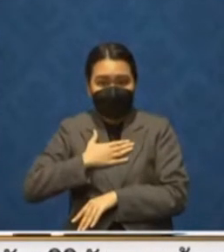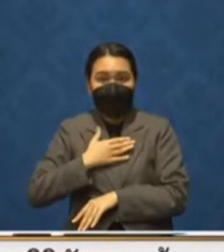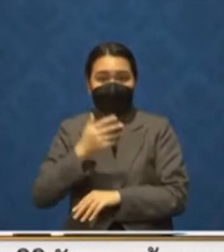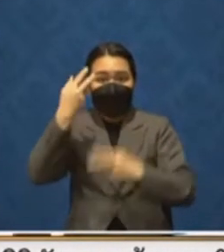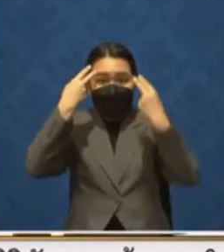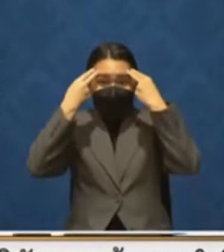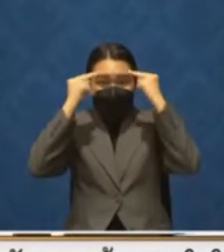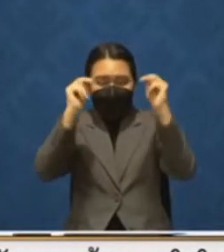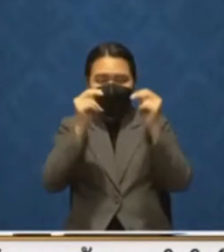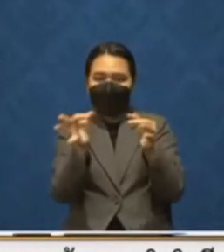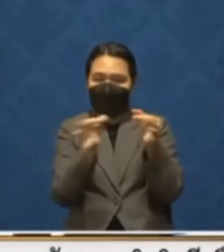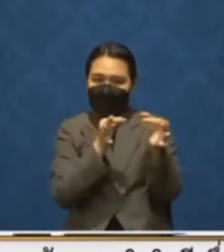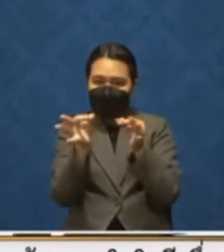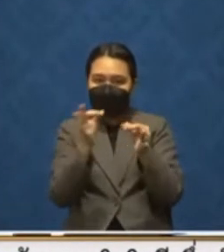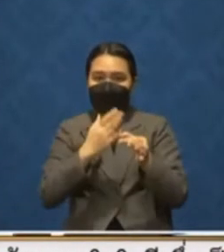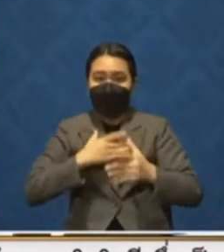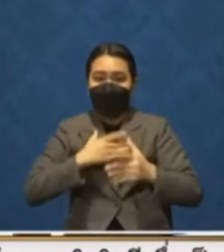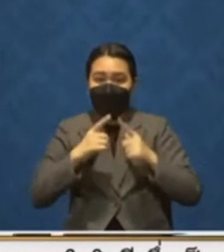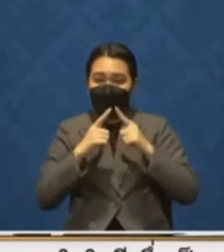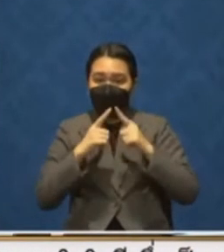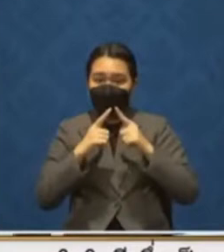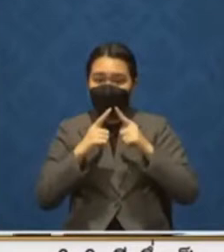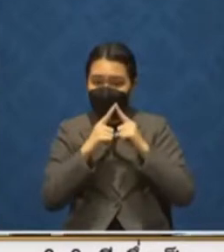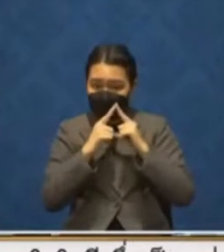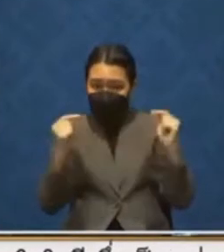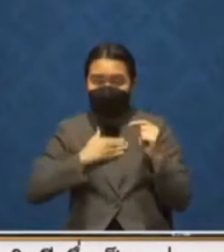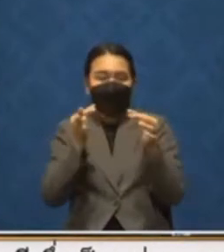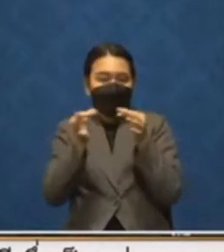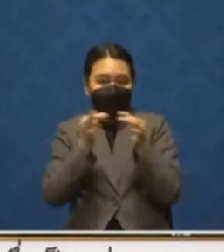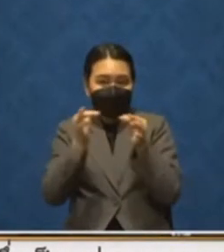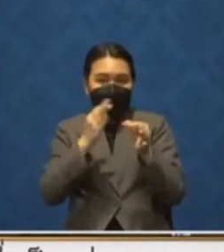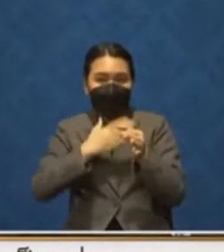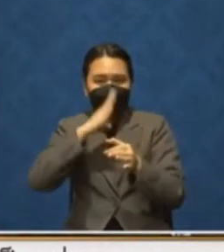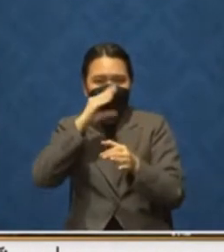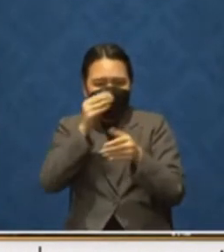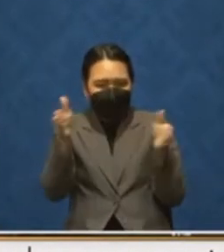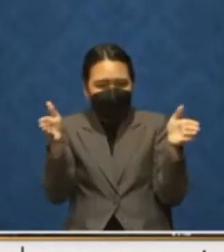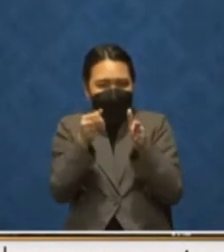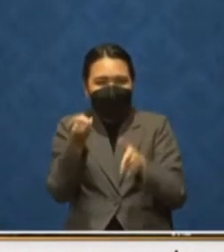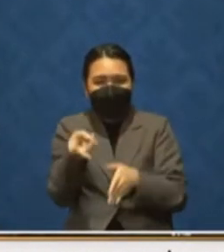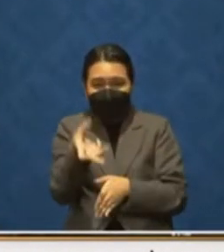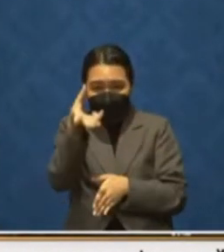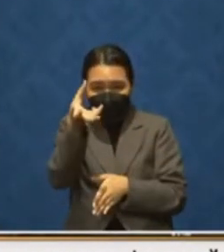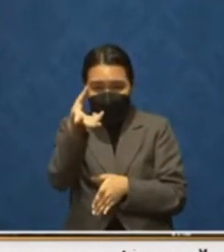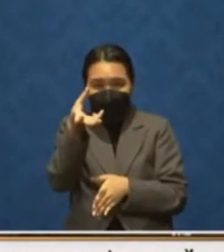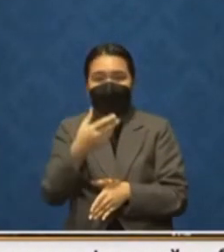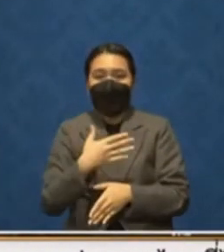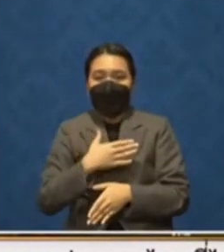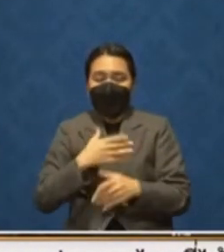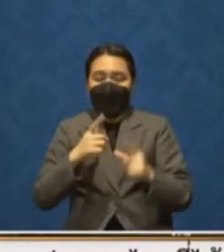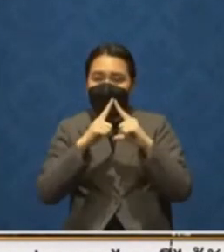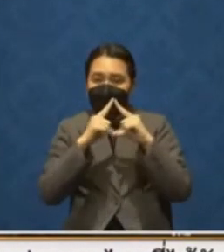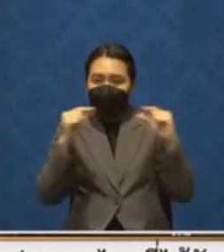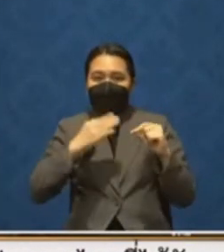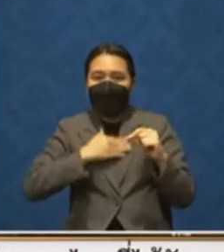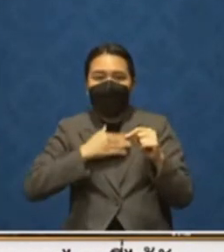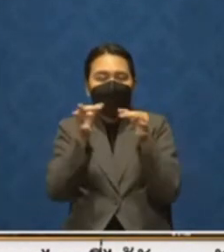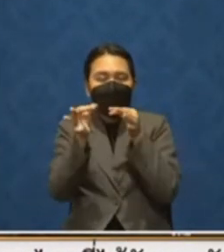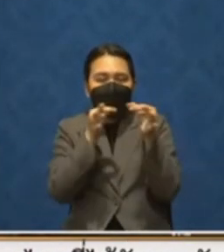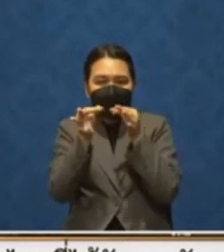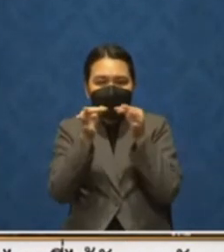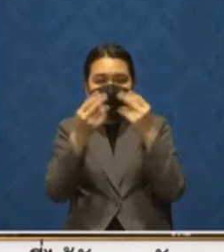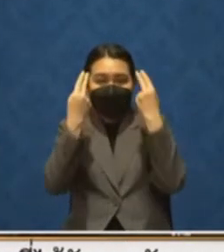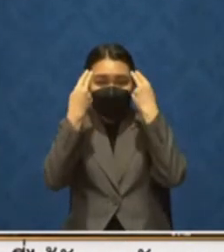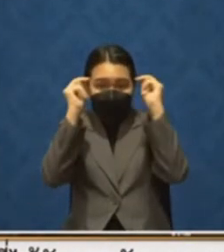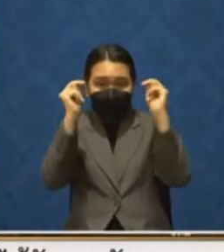ต่อประเด็นที่ผมอธิบายไปผมจะสั้นๆเดียวว่าประเด็นที่ผมอธิบายนะครับท่านนายกไม่ได้